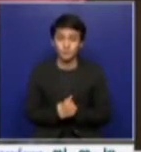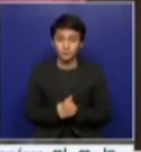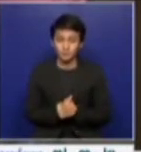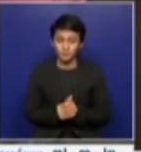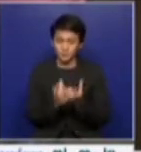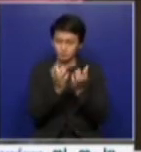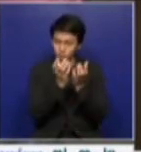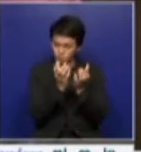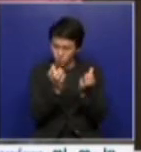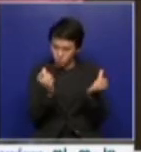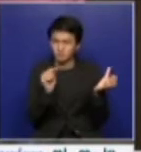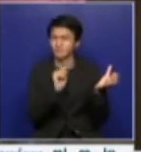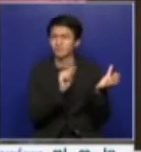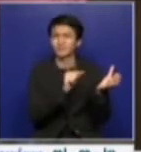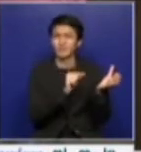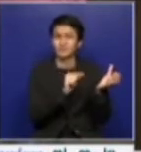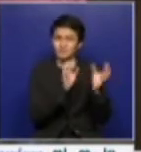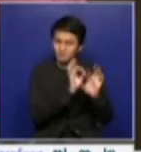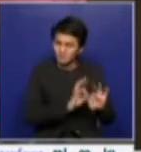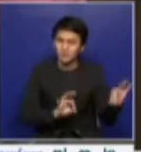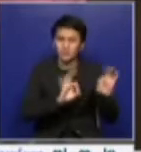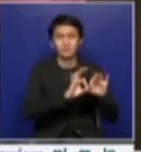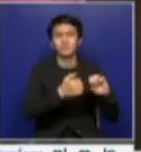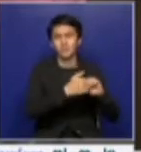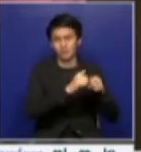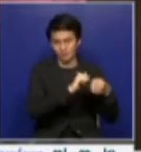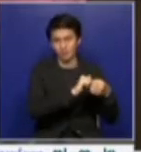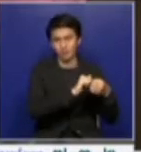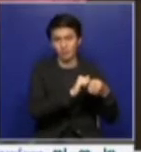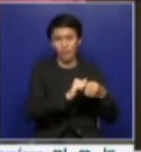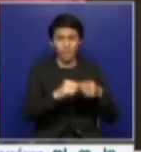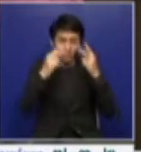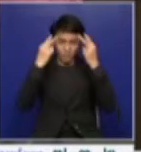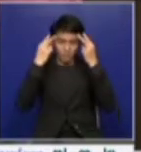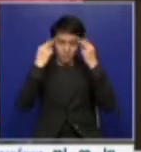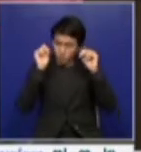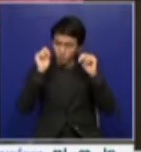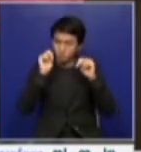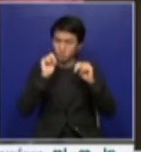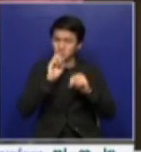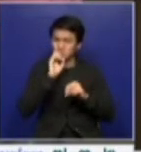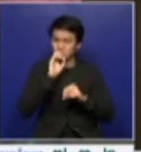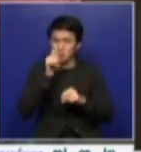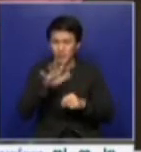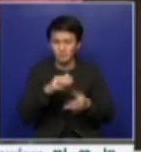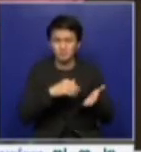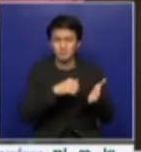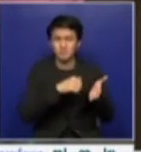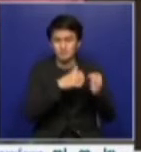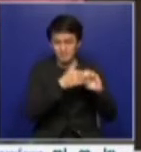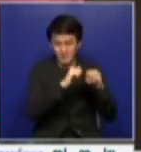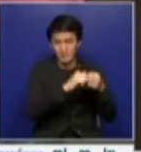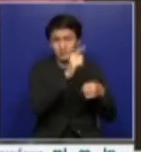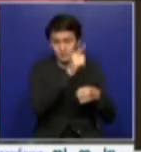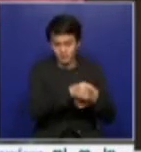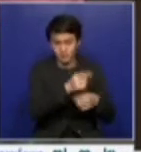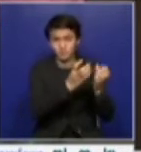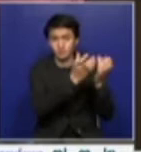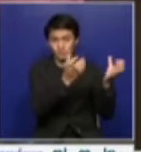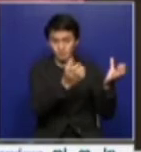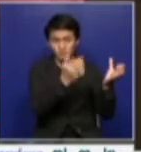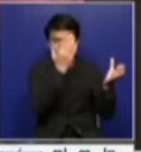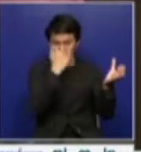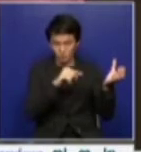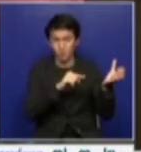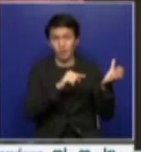ได้ว่าเป็นต้นต่อของปัญหาที่ท่านนายกล่ำตีเองไม่สามารถปฏิเสธได้เพราะเหตุว่าท่านมี